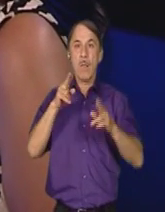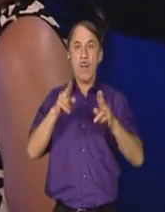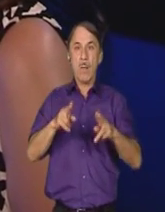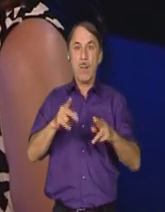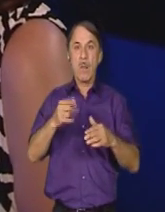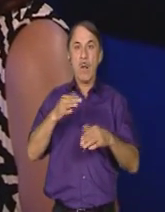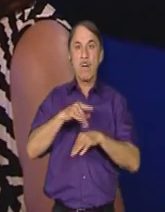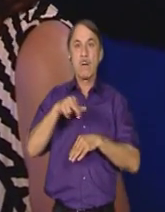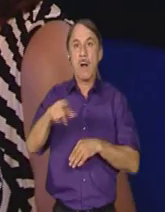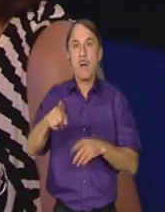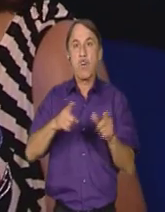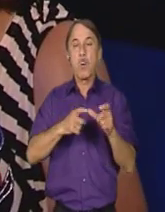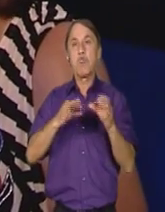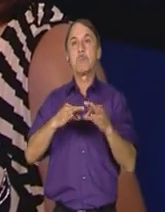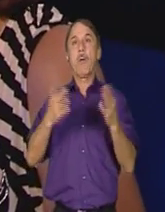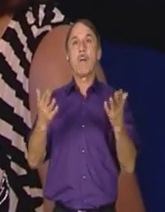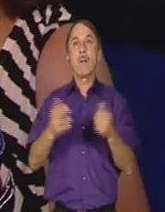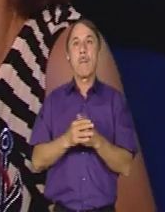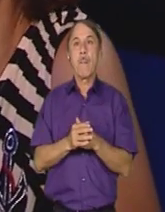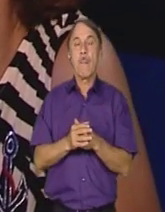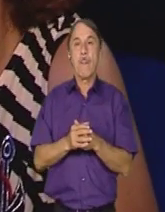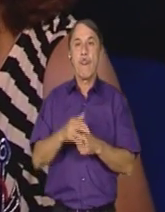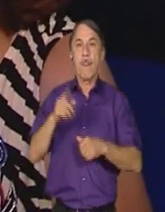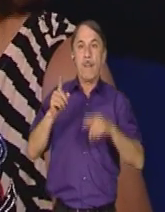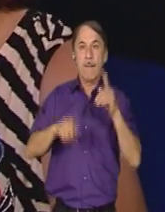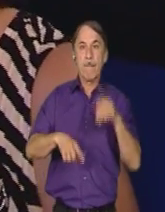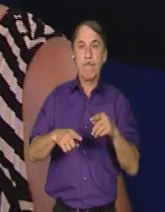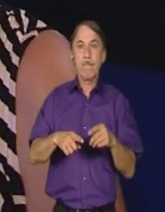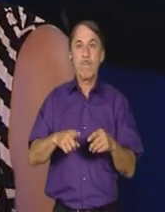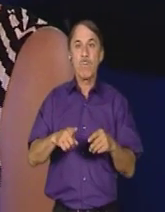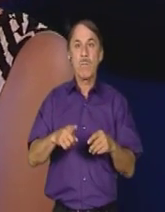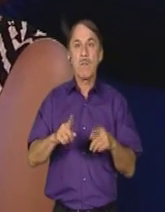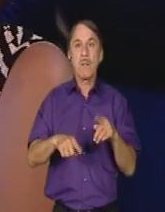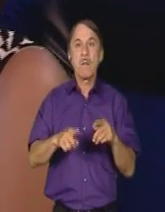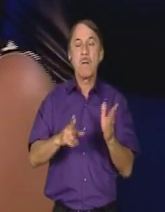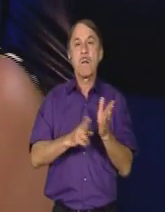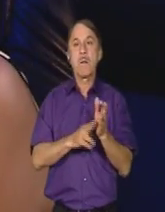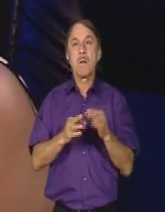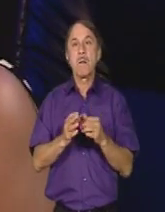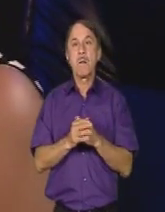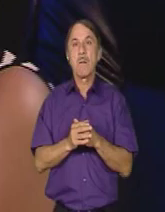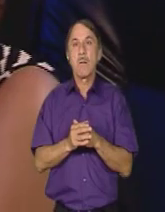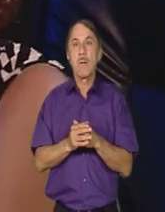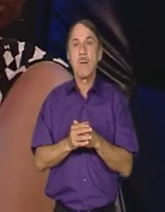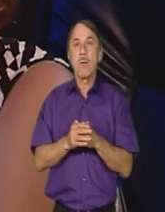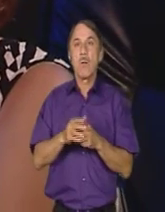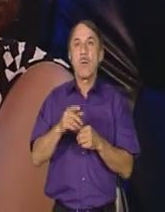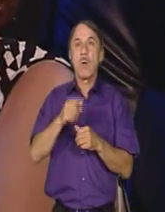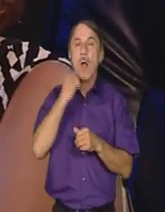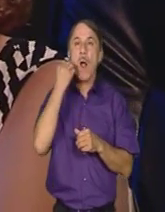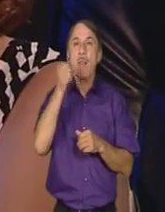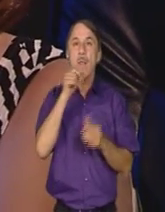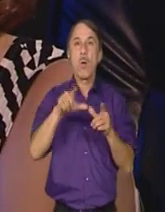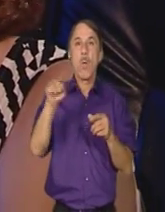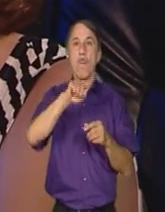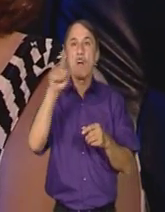mnogi govore da taj ustav tada 2006. nije donet, na posebno kada je u